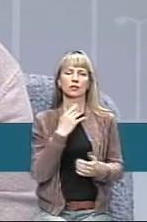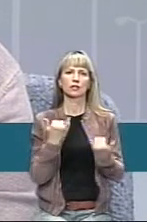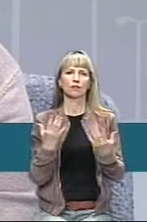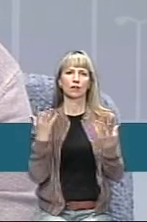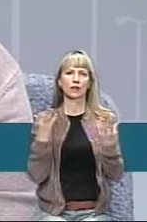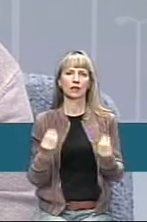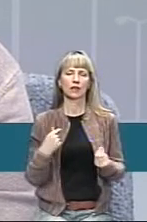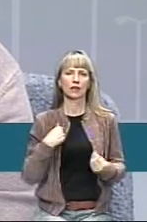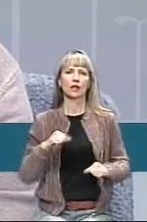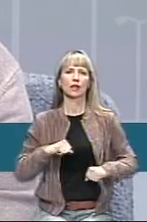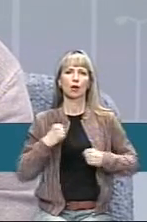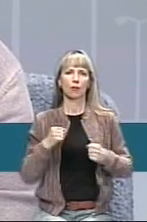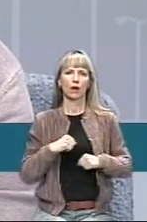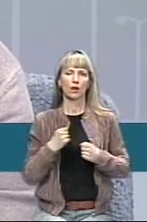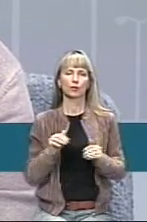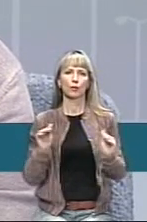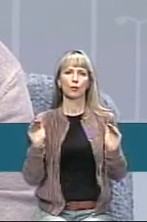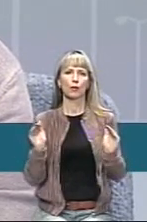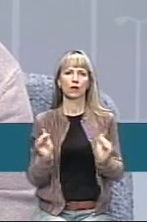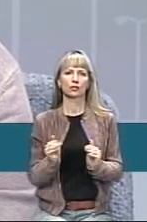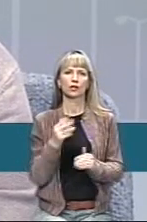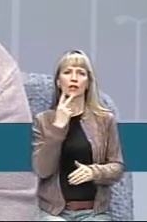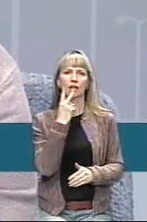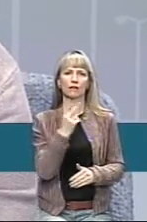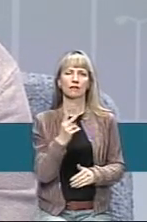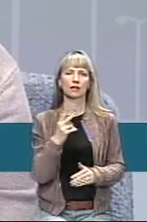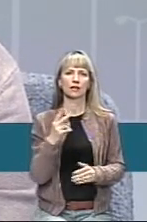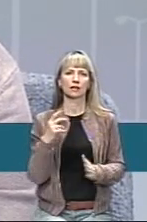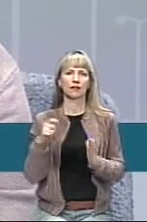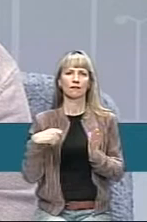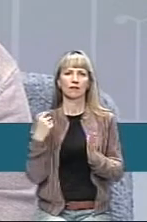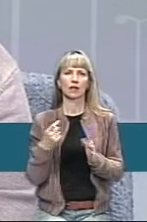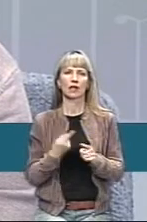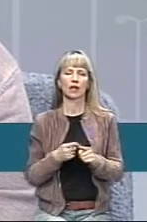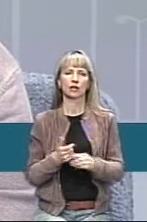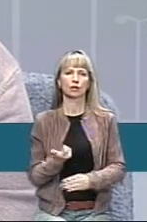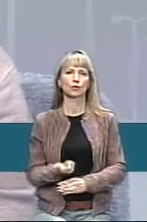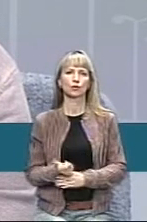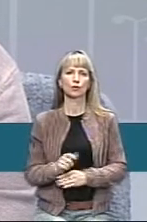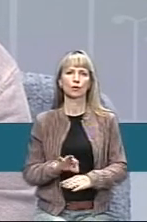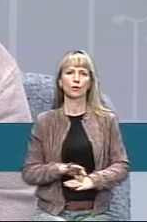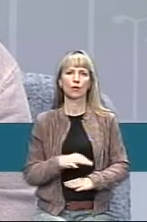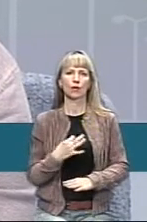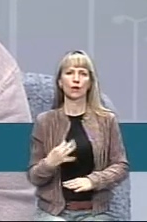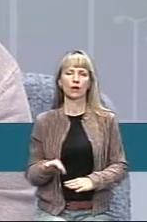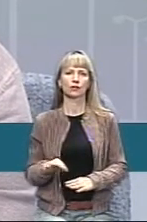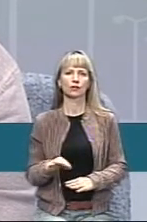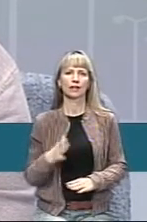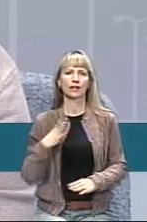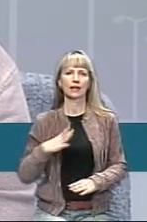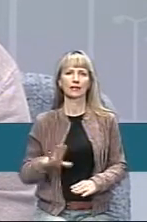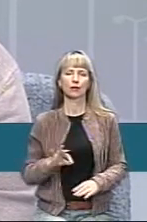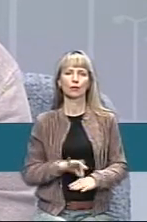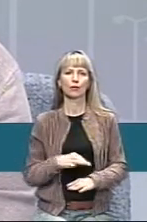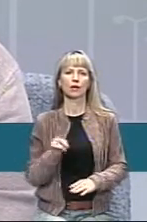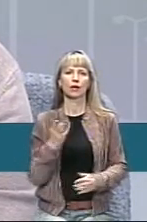Я намагаюся менше дивитися відео, тому що це дійсно дуже боляче. Це нестерпний біль,